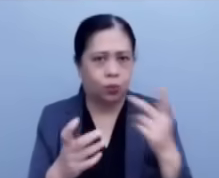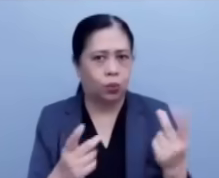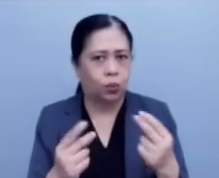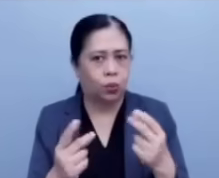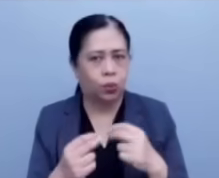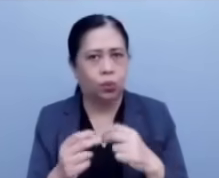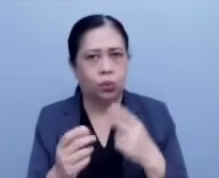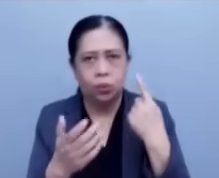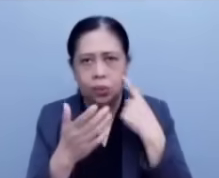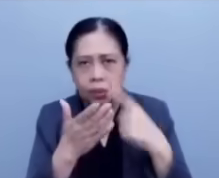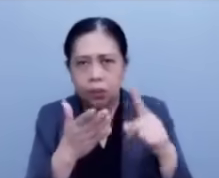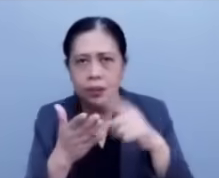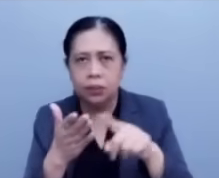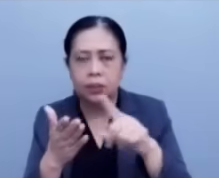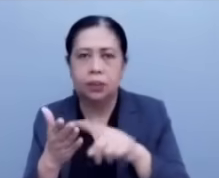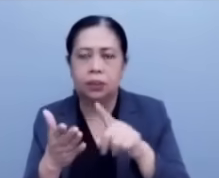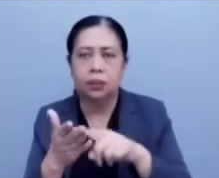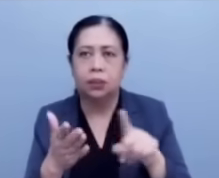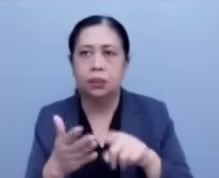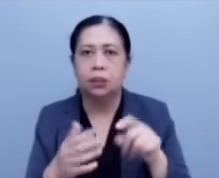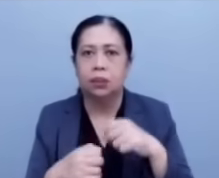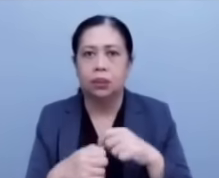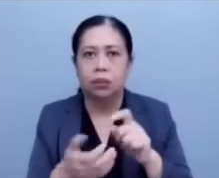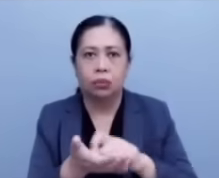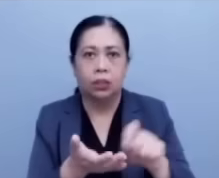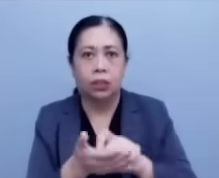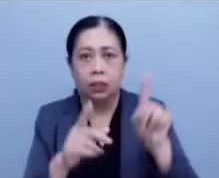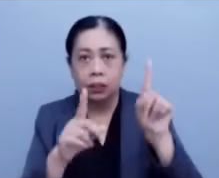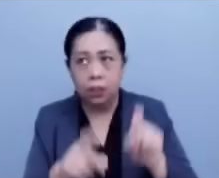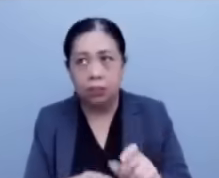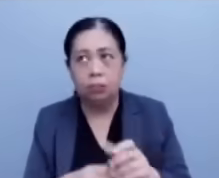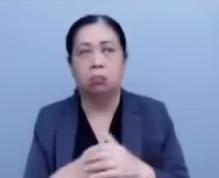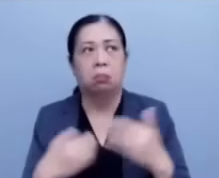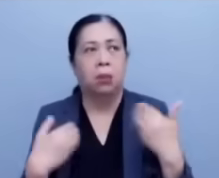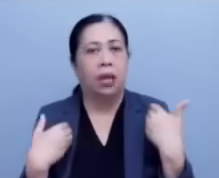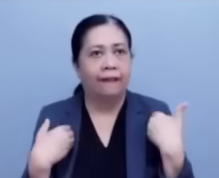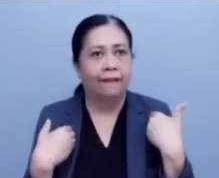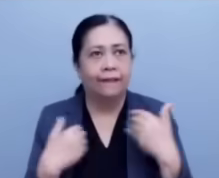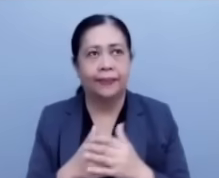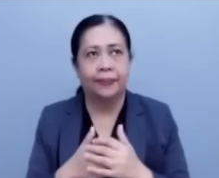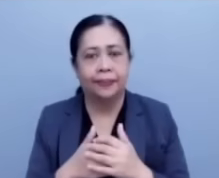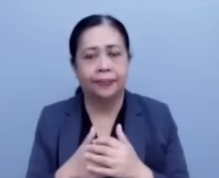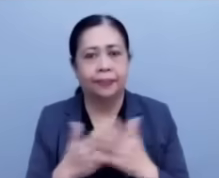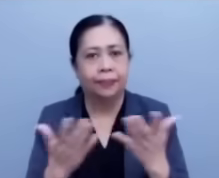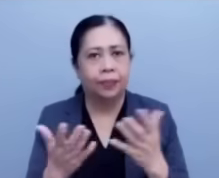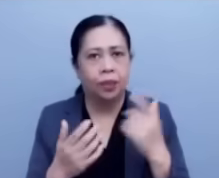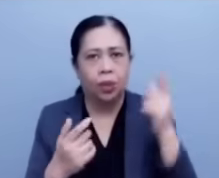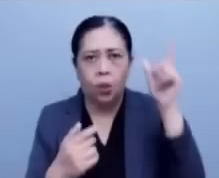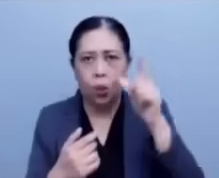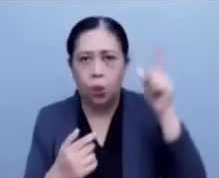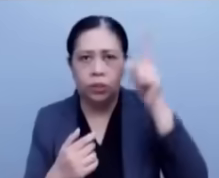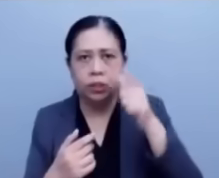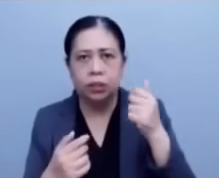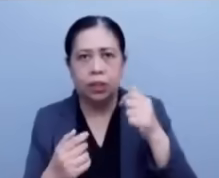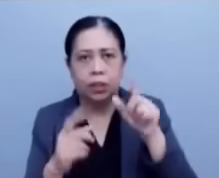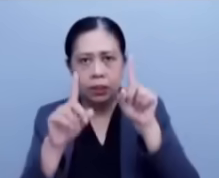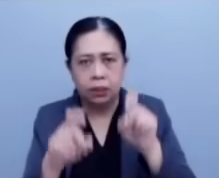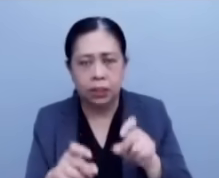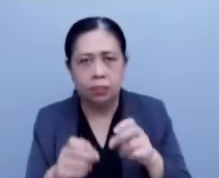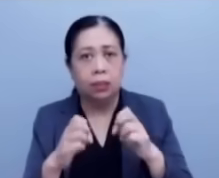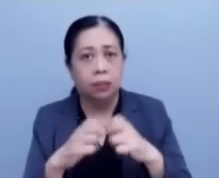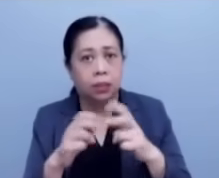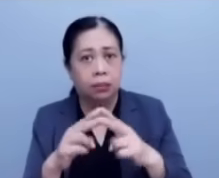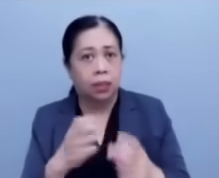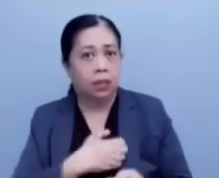screening dito. Dumadaan po muna yan sa mga written examination, may mga logical examination, at even po yung emotional